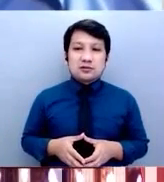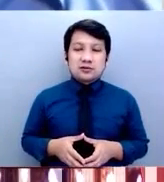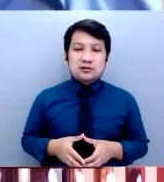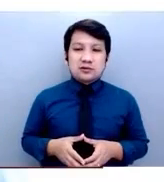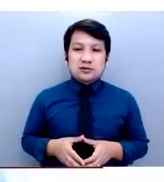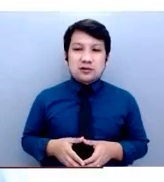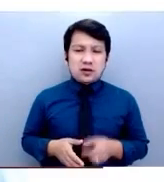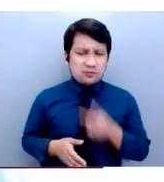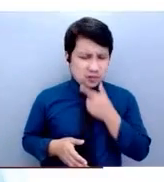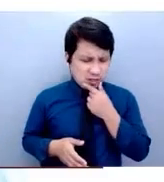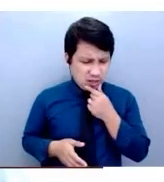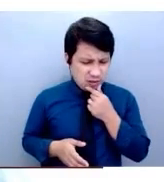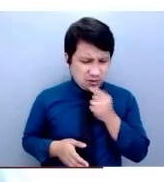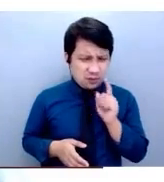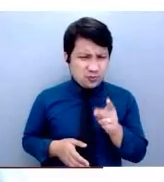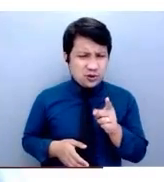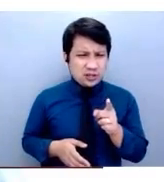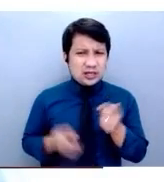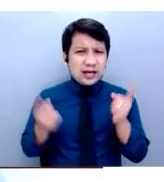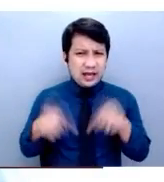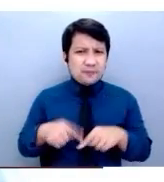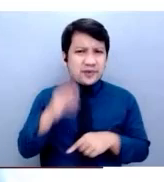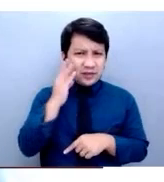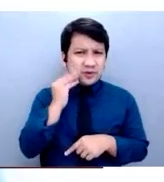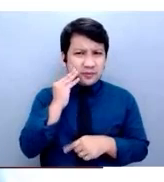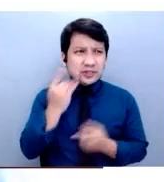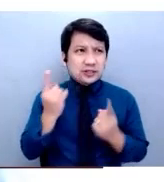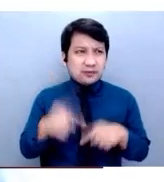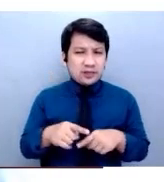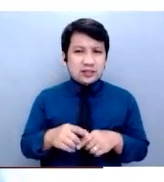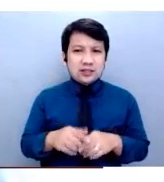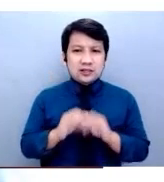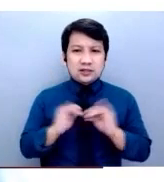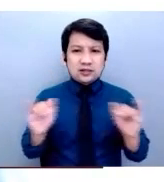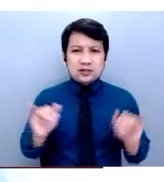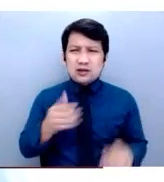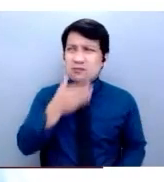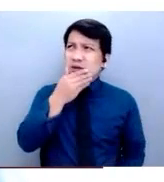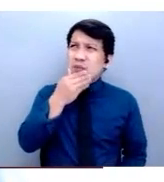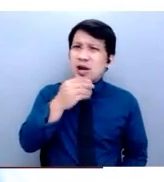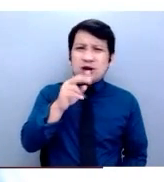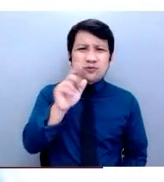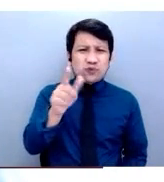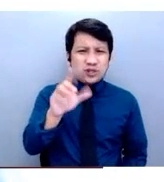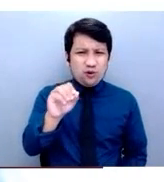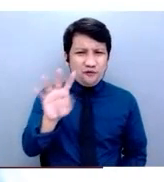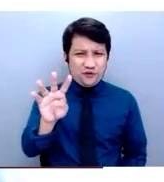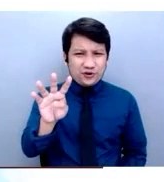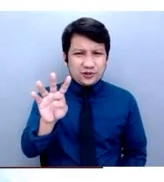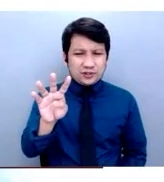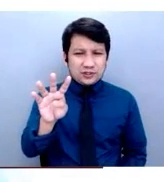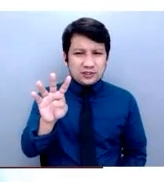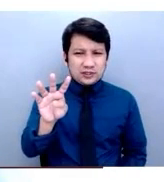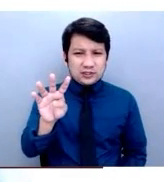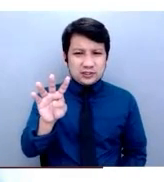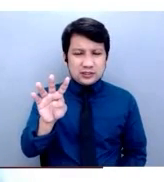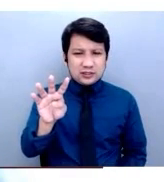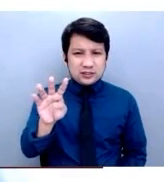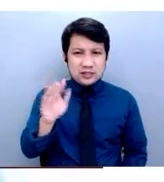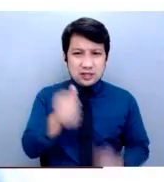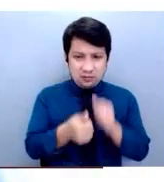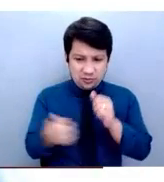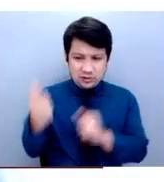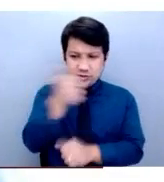ako nagkakamali, merong ganun ng pagkakataon. Baka 2004 ata yung ganun, yung pati yung chairperson,